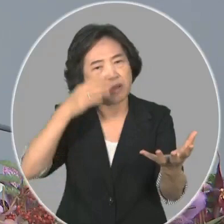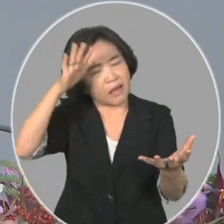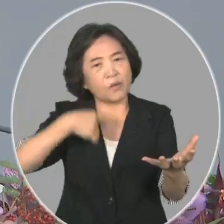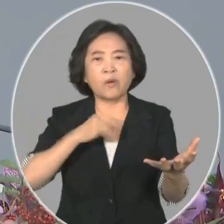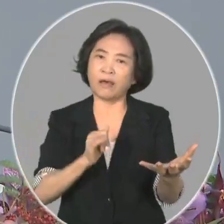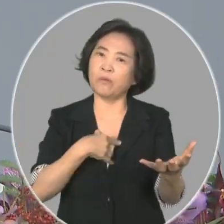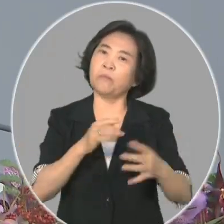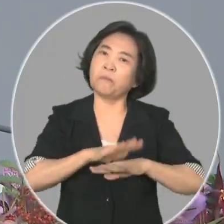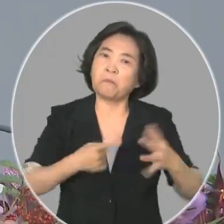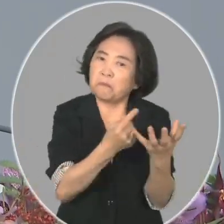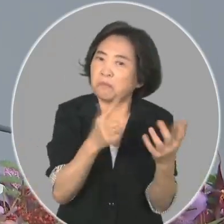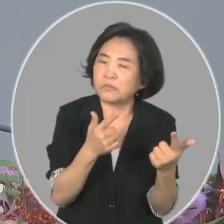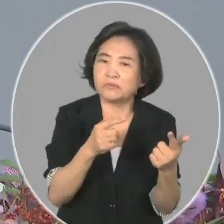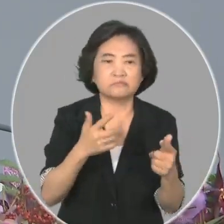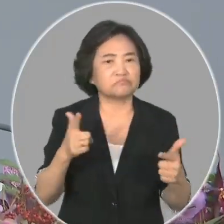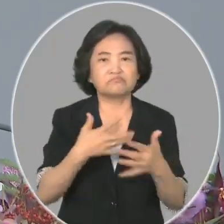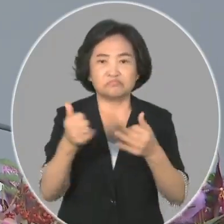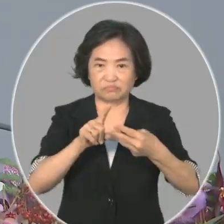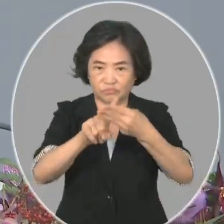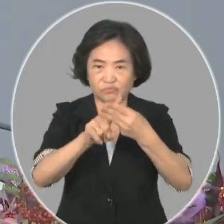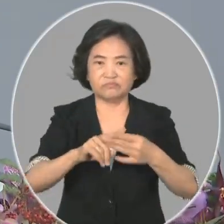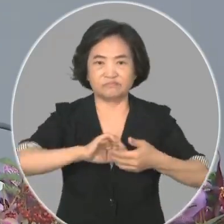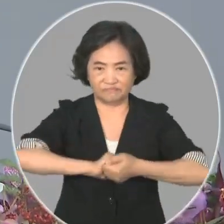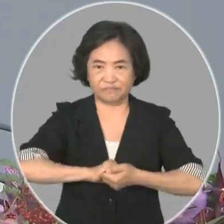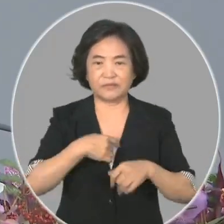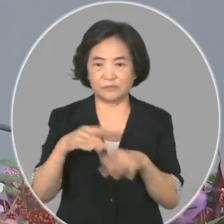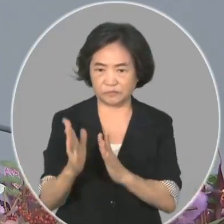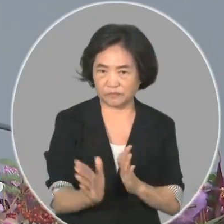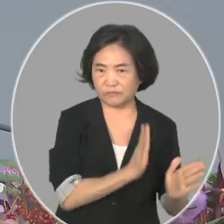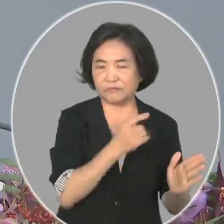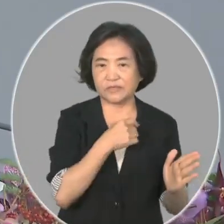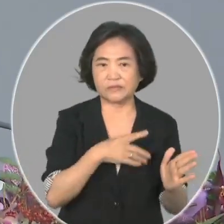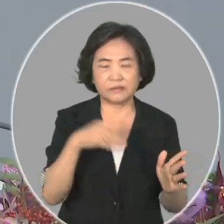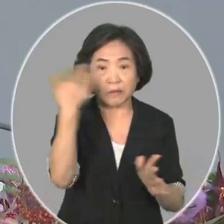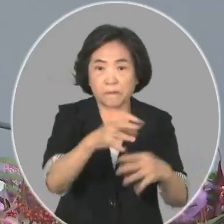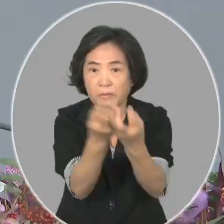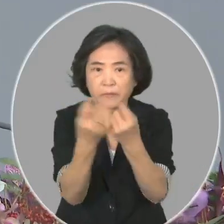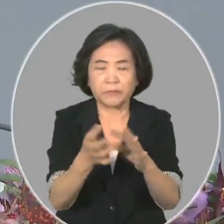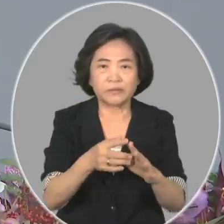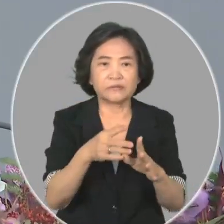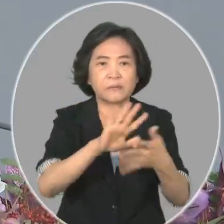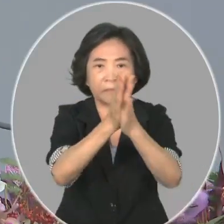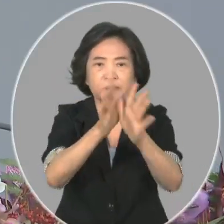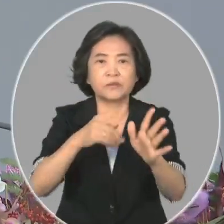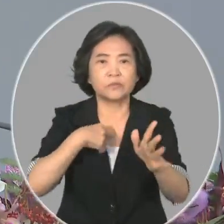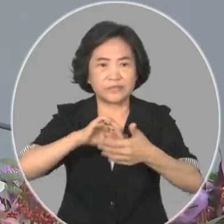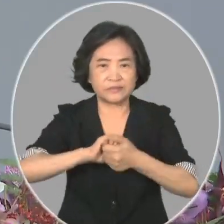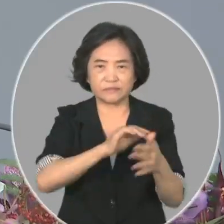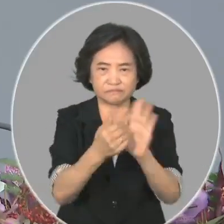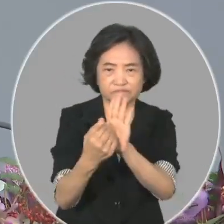须坚定民主立场，审慎地做出准备，随时因应瞬息万变的情